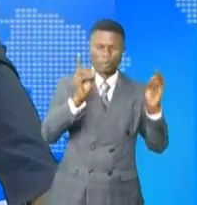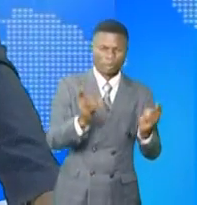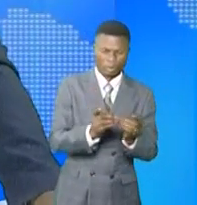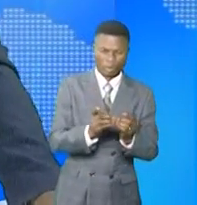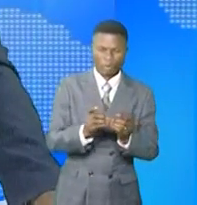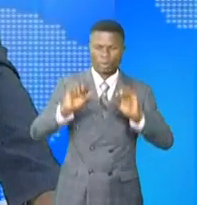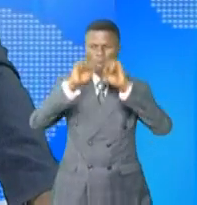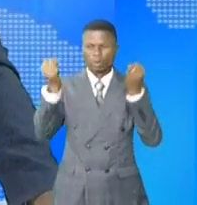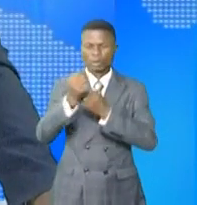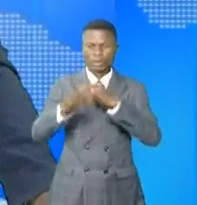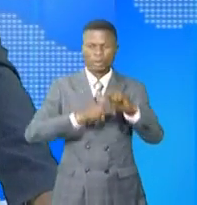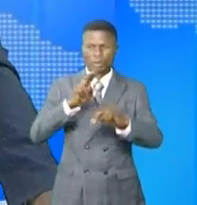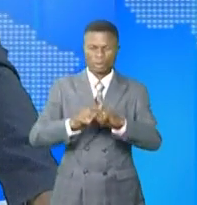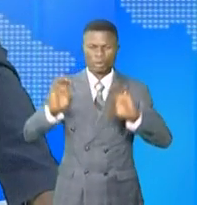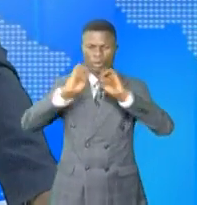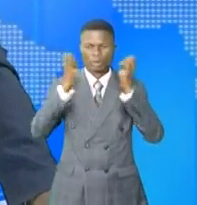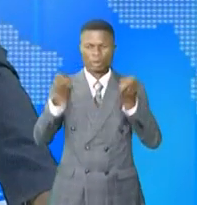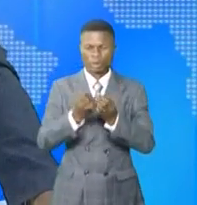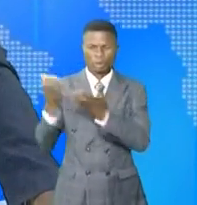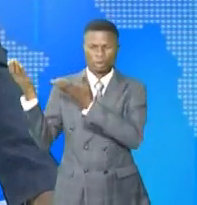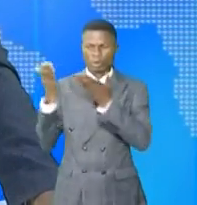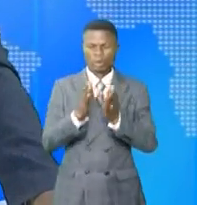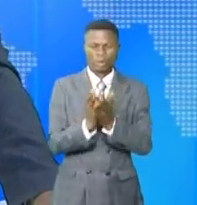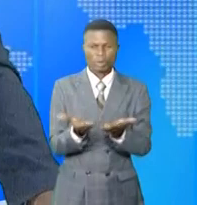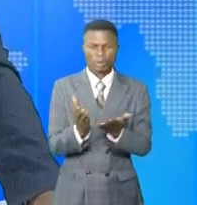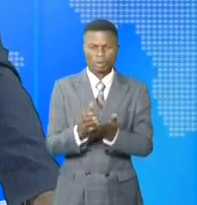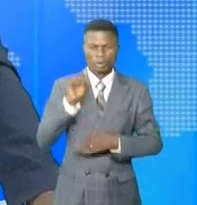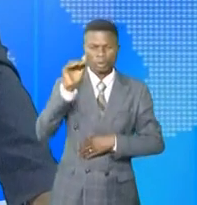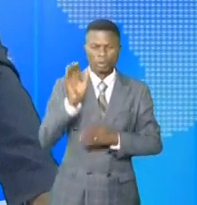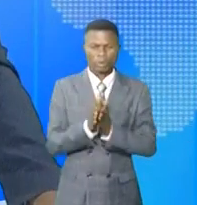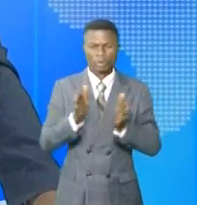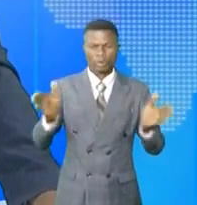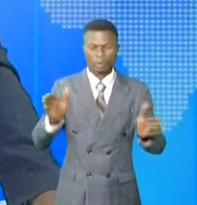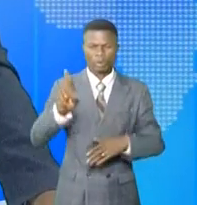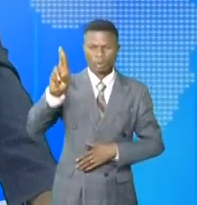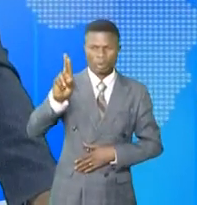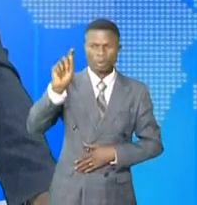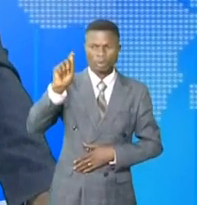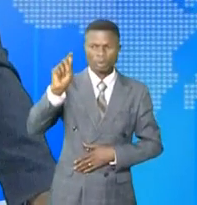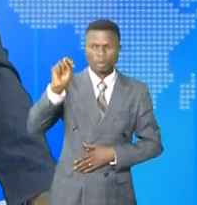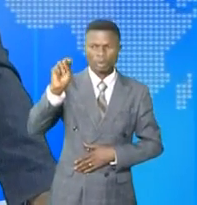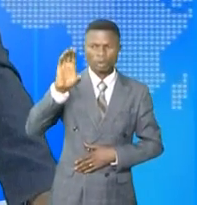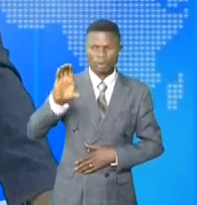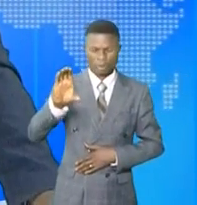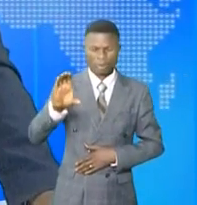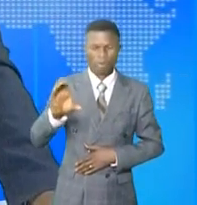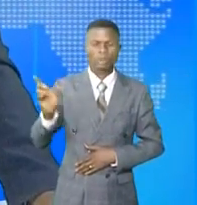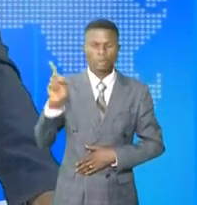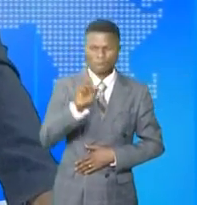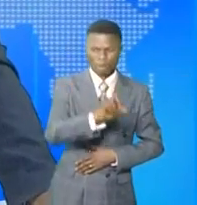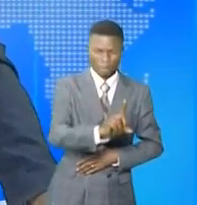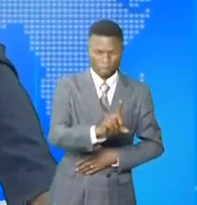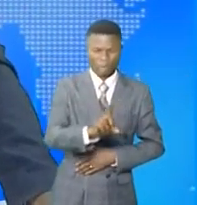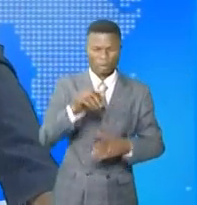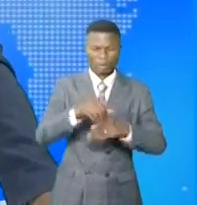de l'Association nationale des entreprises du portefeuille, le directeur général de la radio-télévision nationale congolaise, Ernest